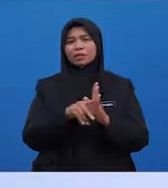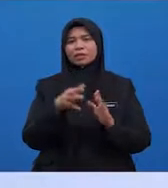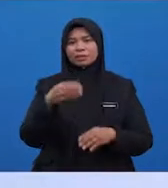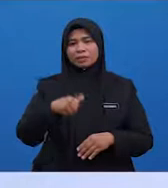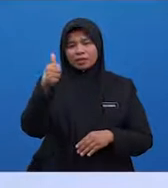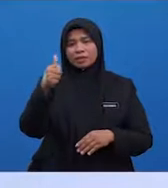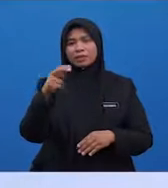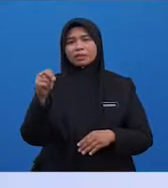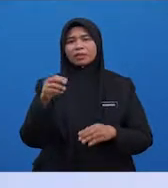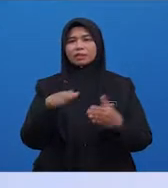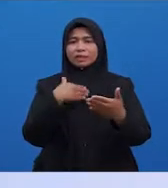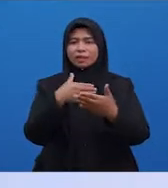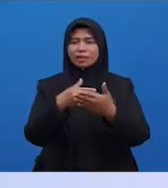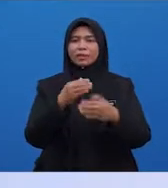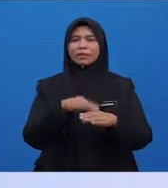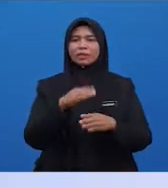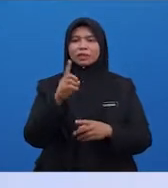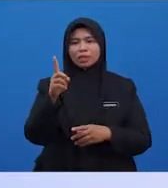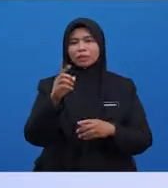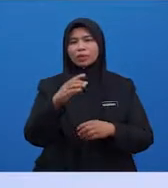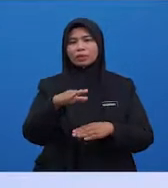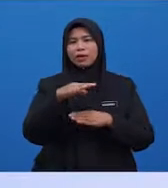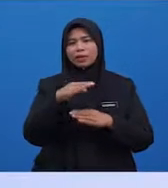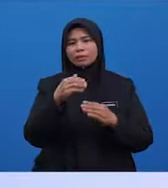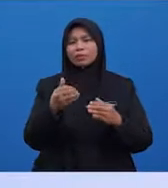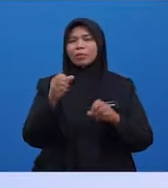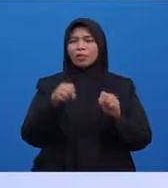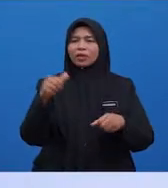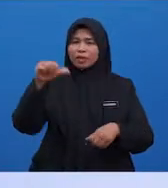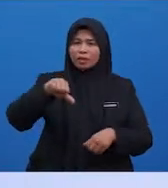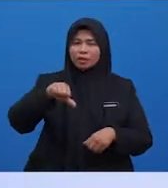kemenangan sehingga pada satu tahap mengalahkan pihak lawan.